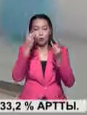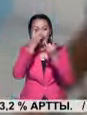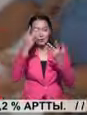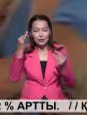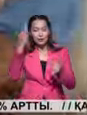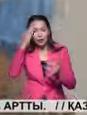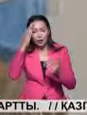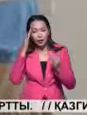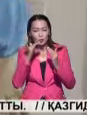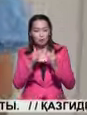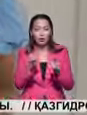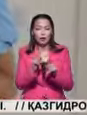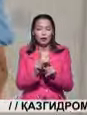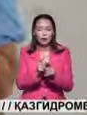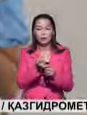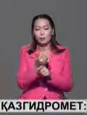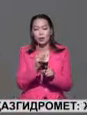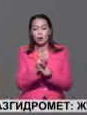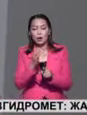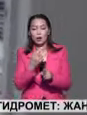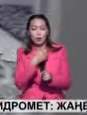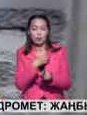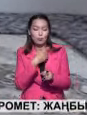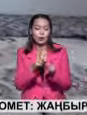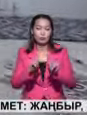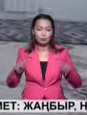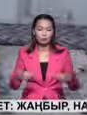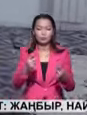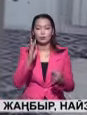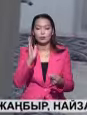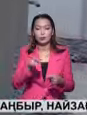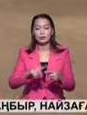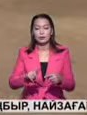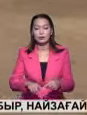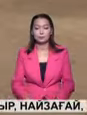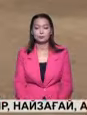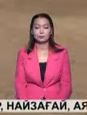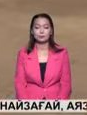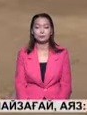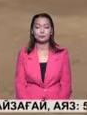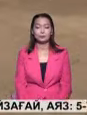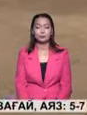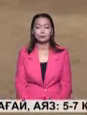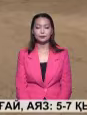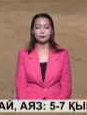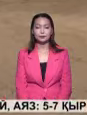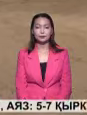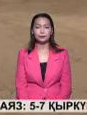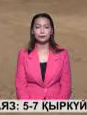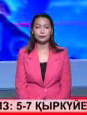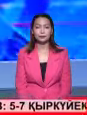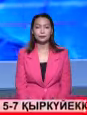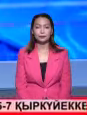әкімдік ғимараты, медпункт секілді бірқатар әлеуметтік нысандар қалпына келтіріледі. Еркін Карин, Алтынбек Қабделов, Астана Таймс, Орал.